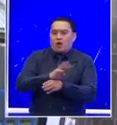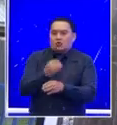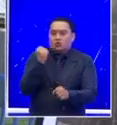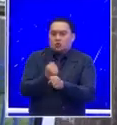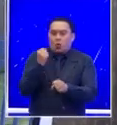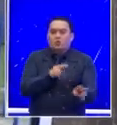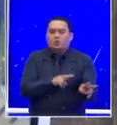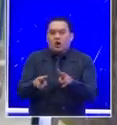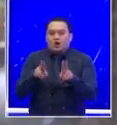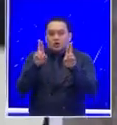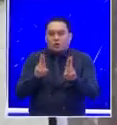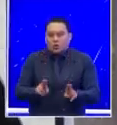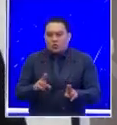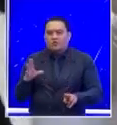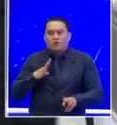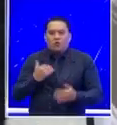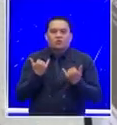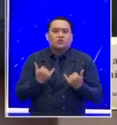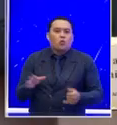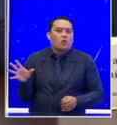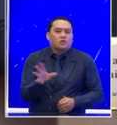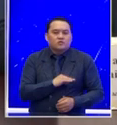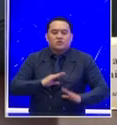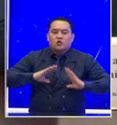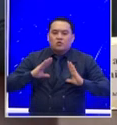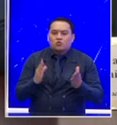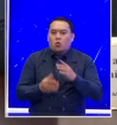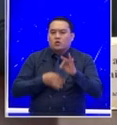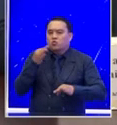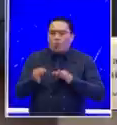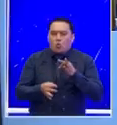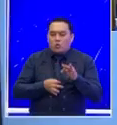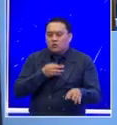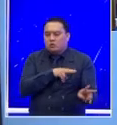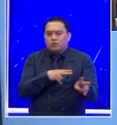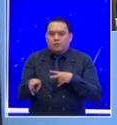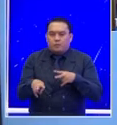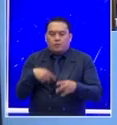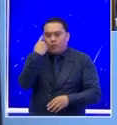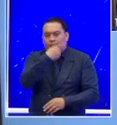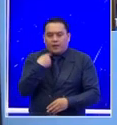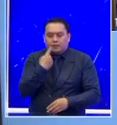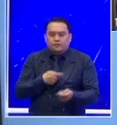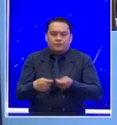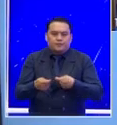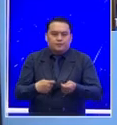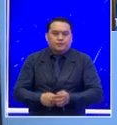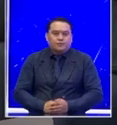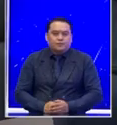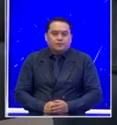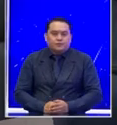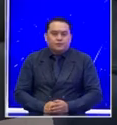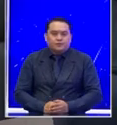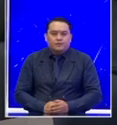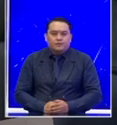строгое соблюдение режима карантина. Одним словом, ситуация круглосуточно находится под контролем руководства области.